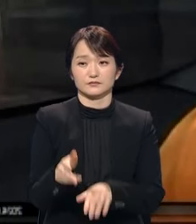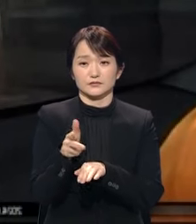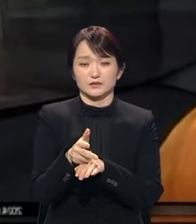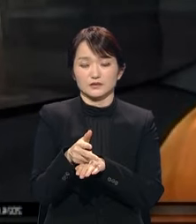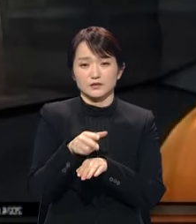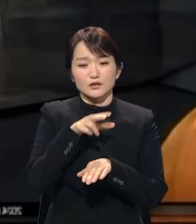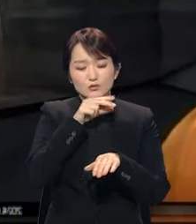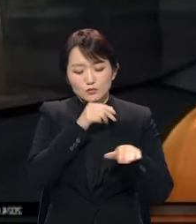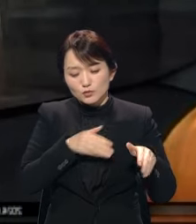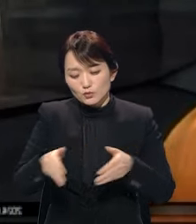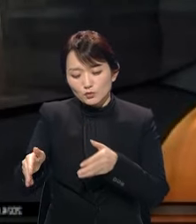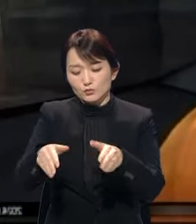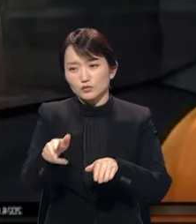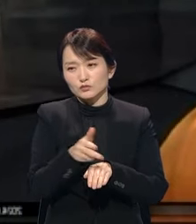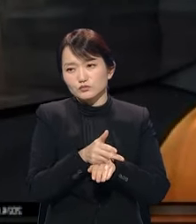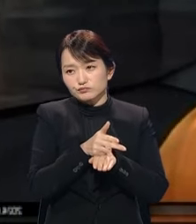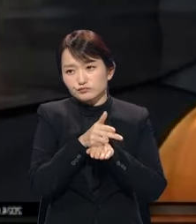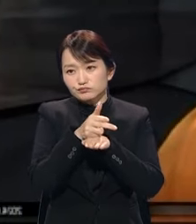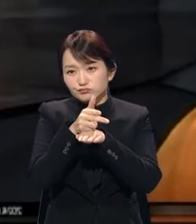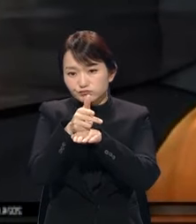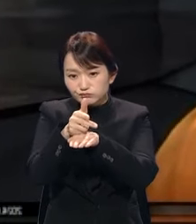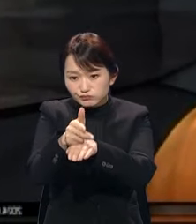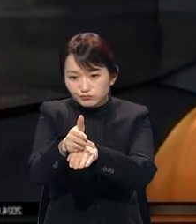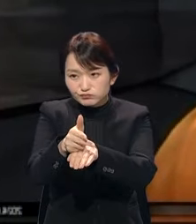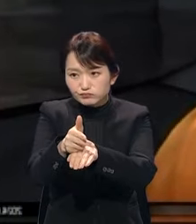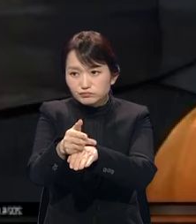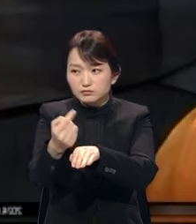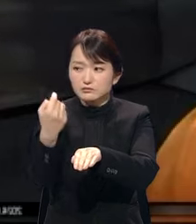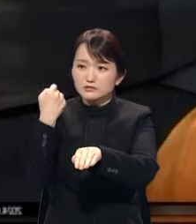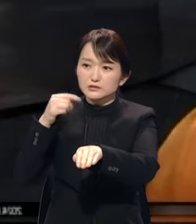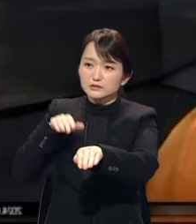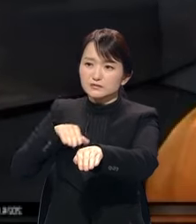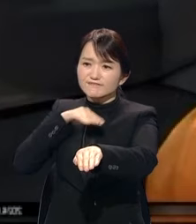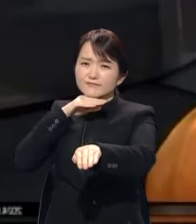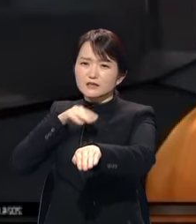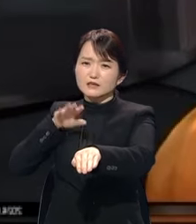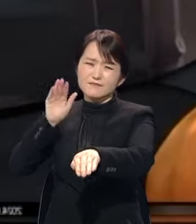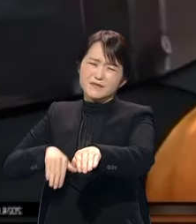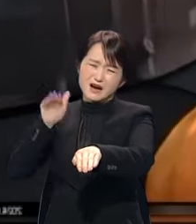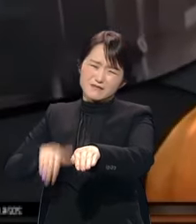골목길을 나오기 위해서 멈춰 서는데요. 자, 그런데 뒤에서 기다리던 차가 빵 경적 울립니다.